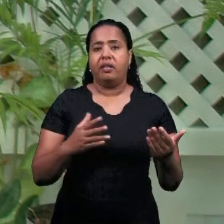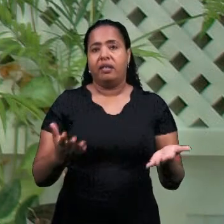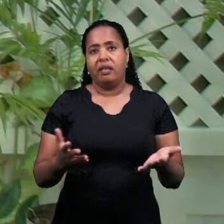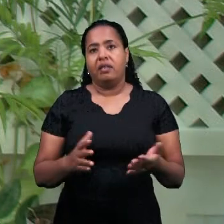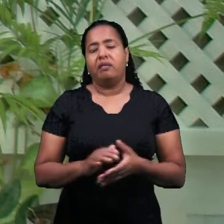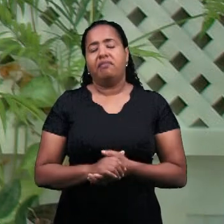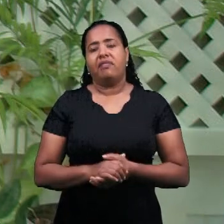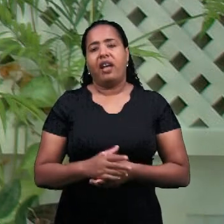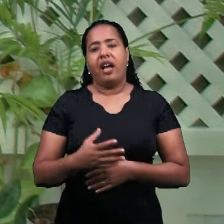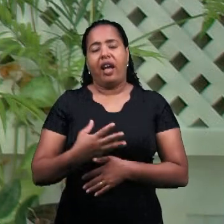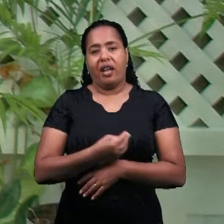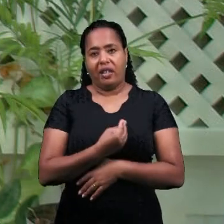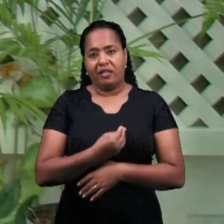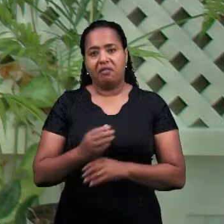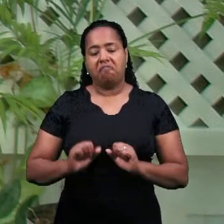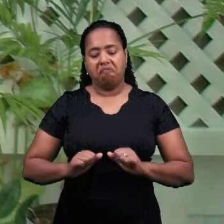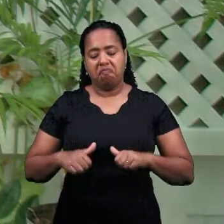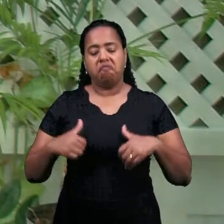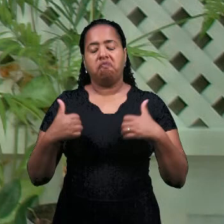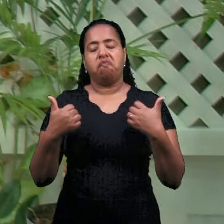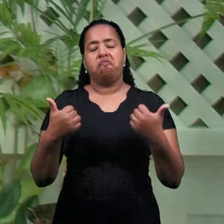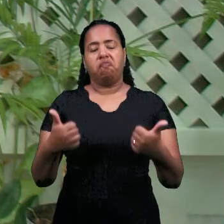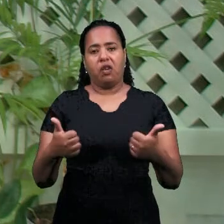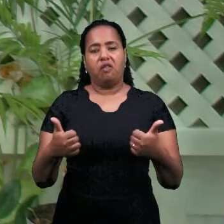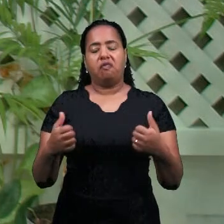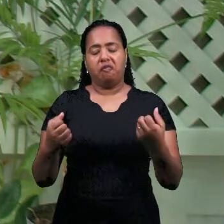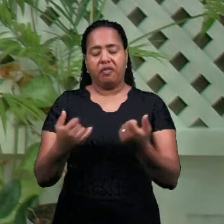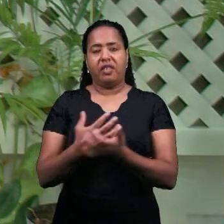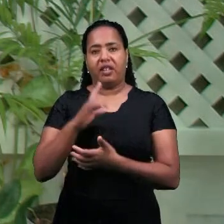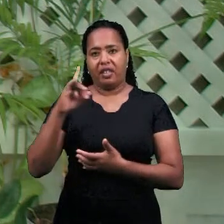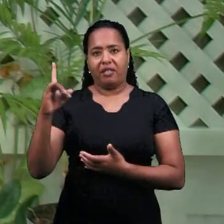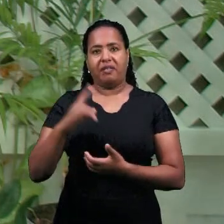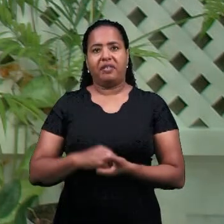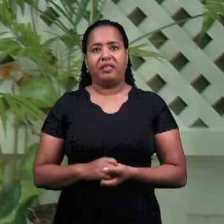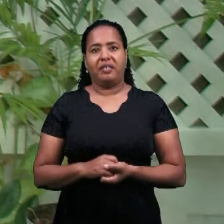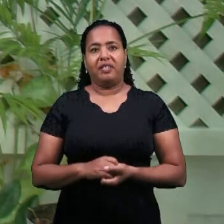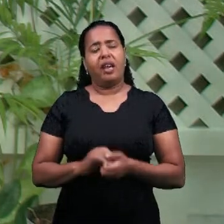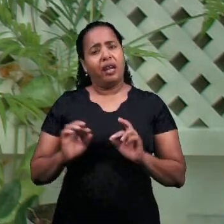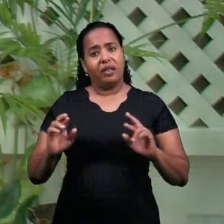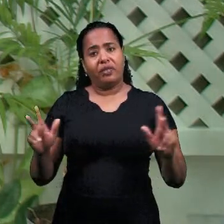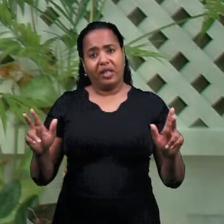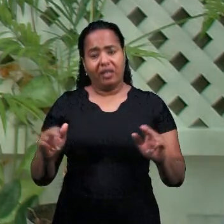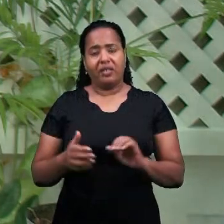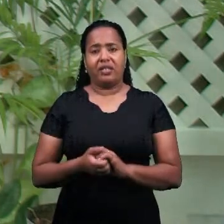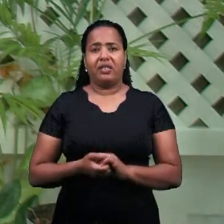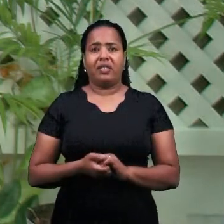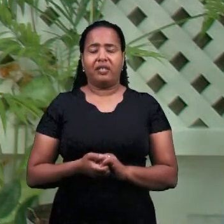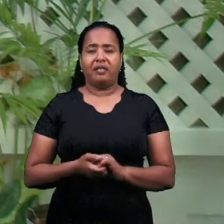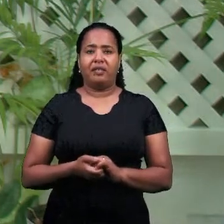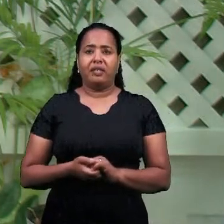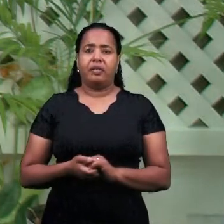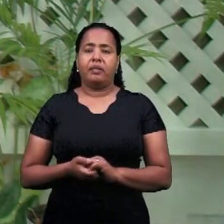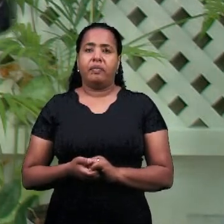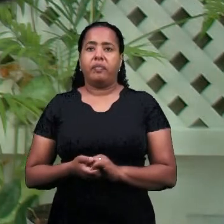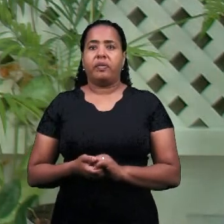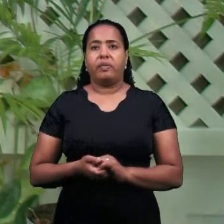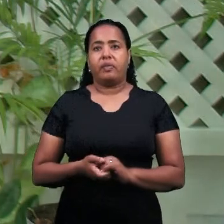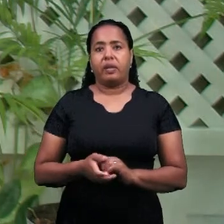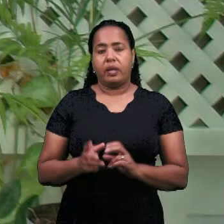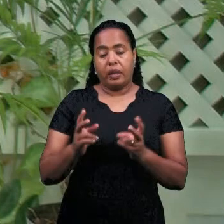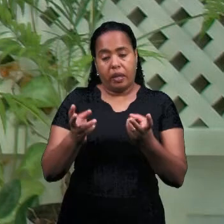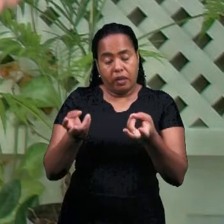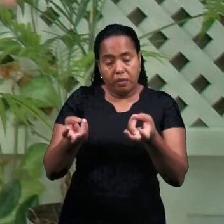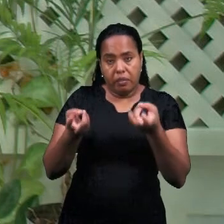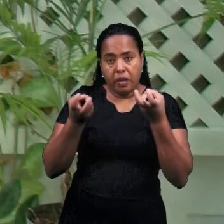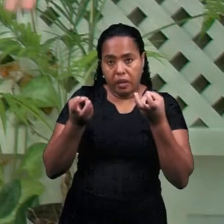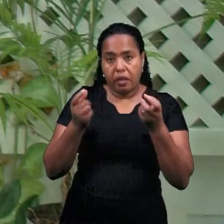Il est récupéré, il va bien, gloire à Dieu. C'est une chose complètement différente. Nous avons vu une chose d'un côté, et